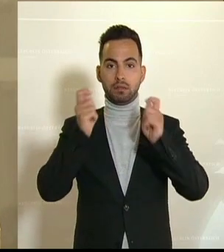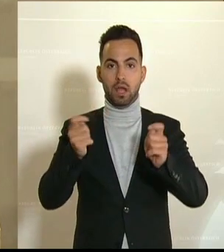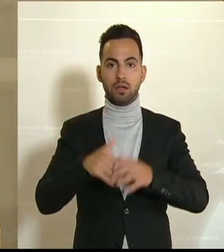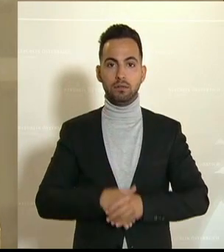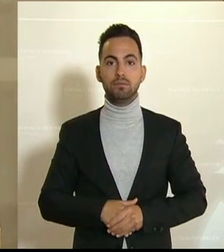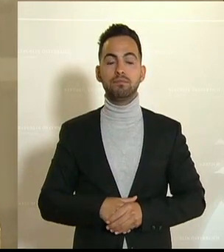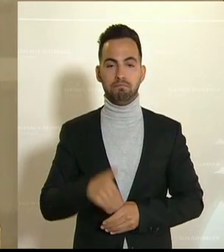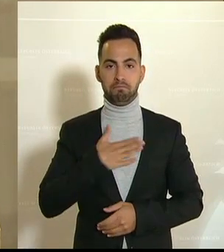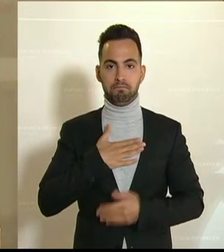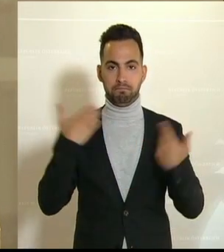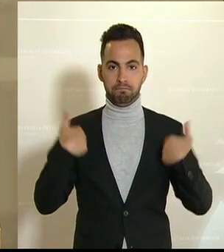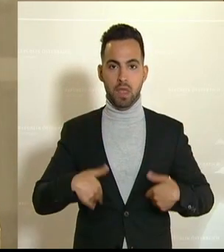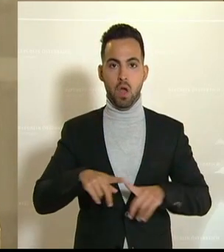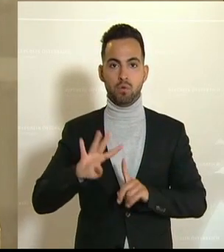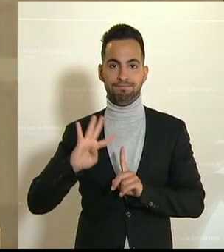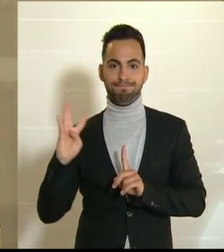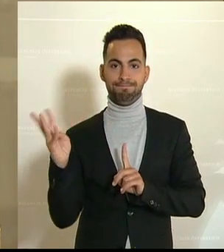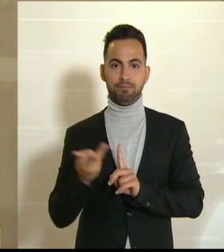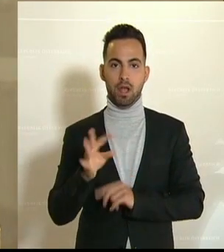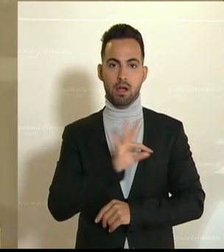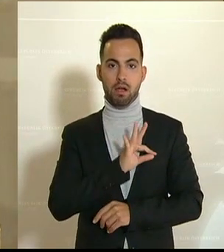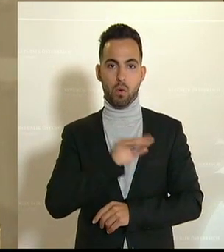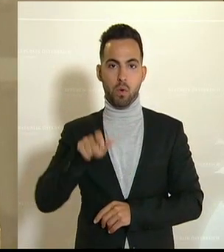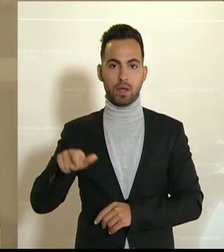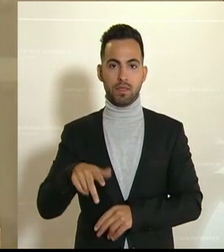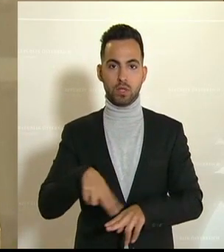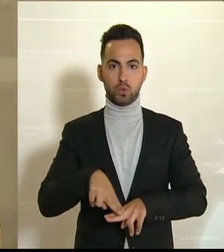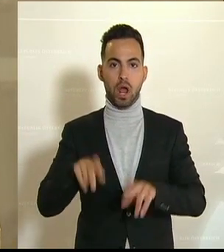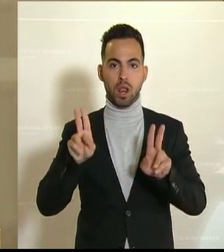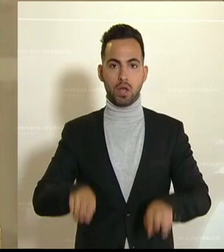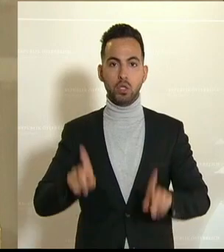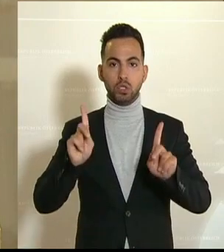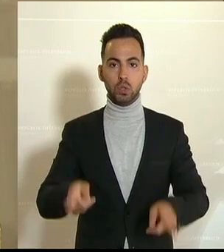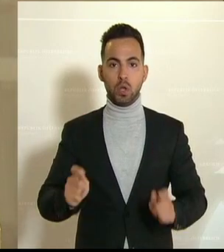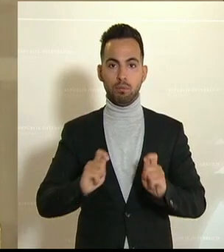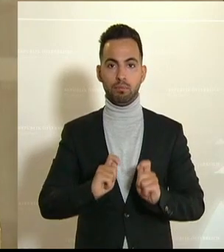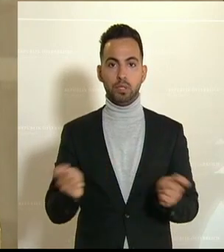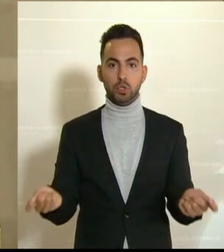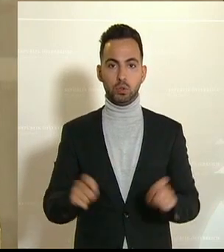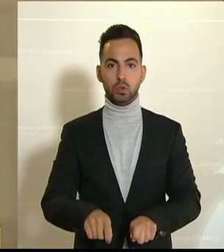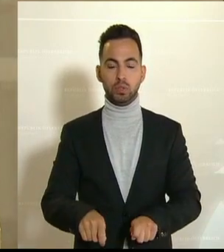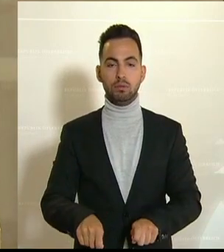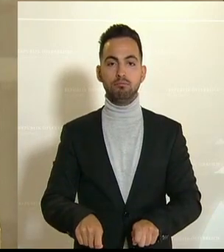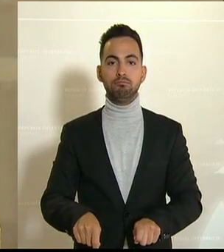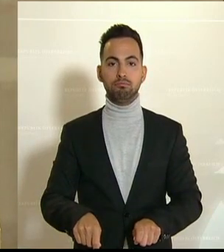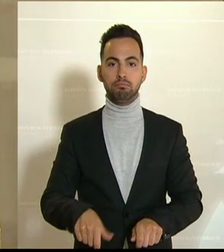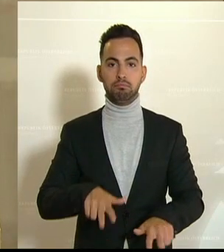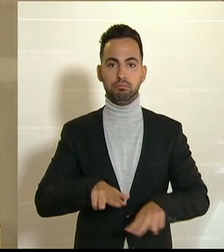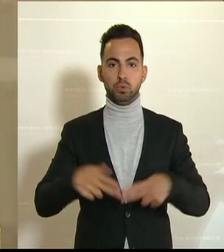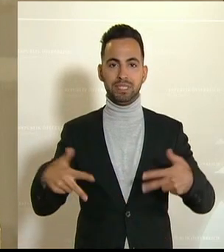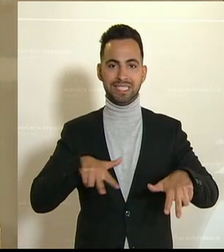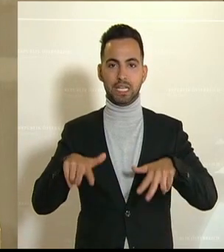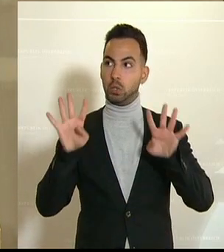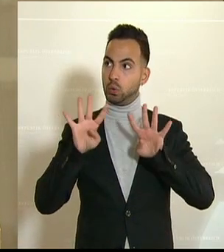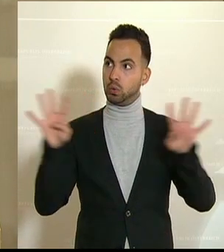des Abgeordneten Schnedlitz und weiterer Abgeordneter. Der Nationalrat wolle beschließen, die zuständigen Mitglieder der Bundesregierung werden aufgefordert,